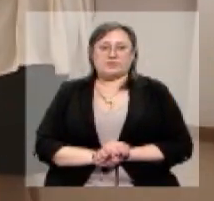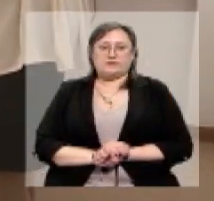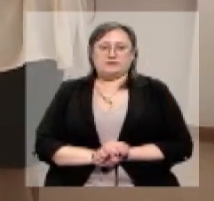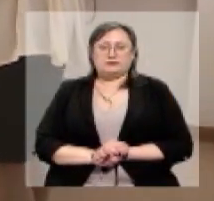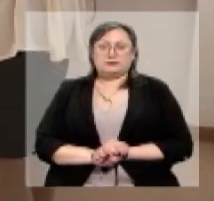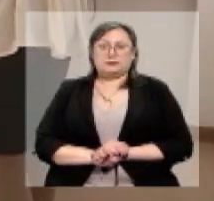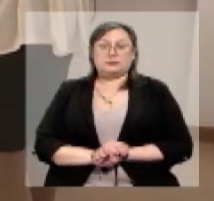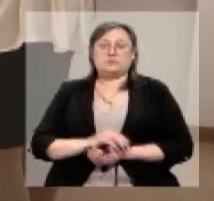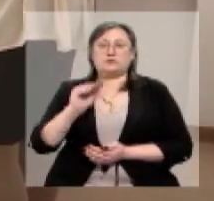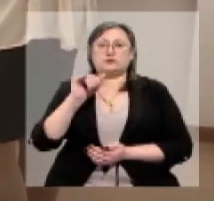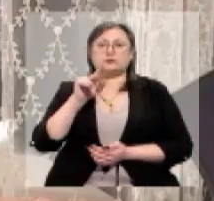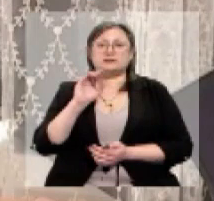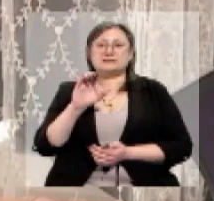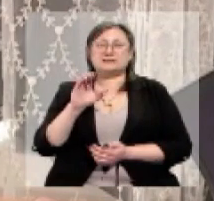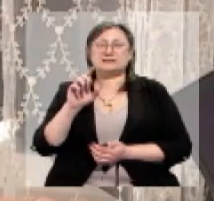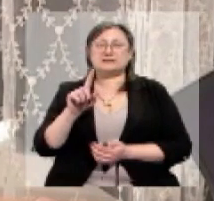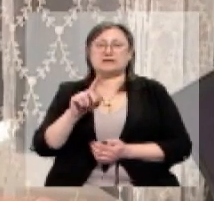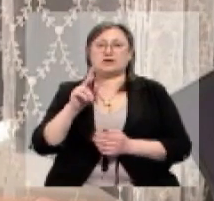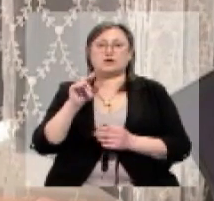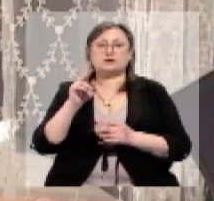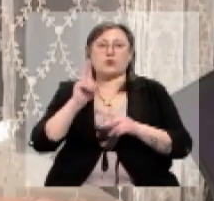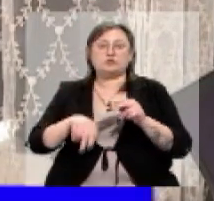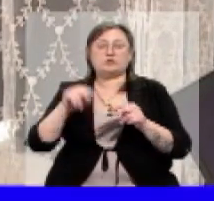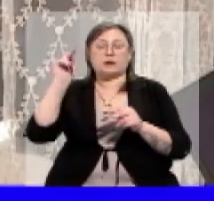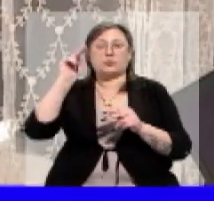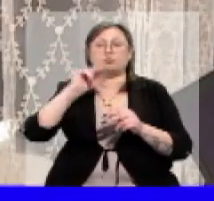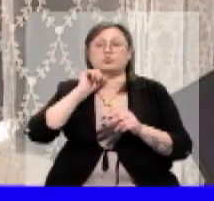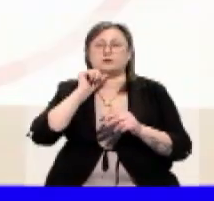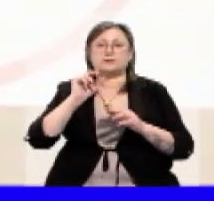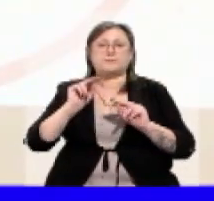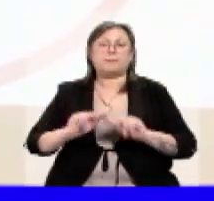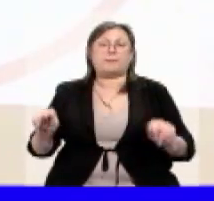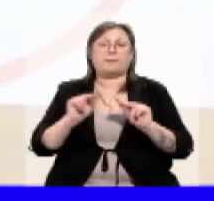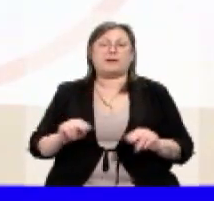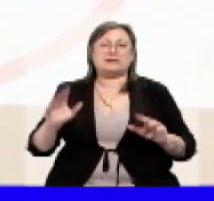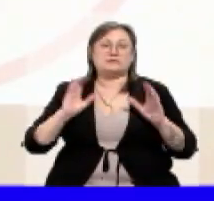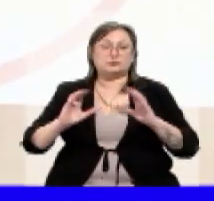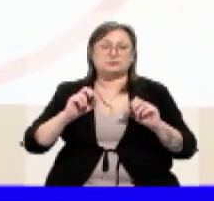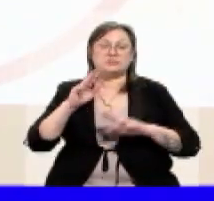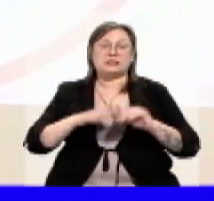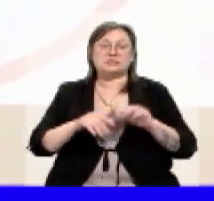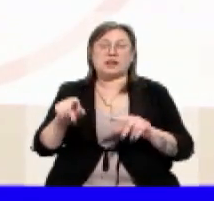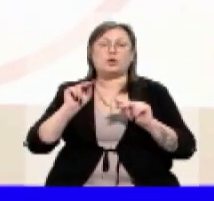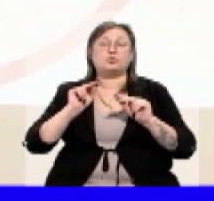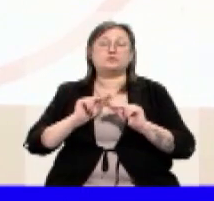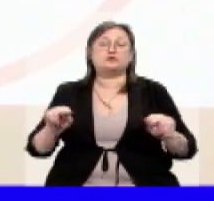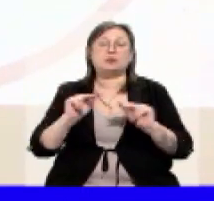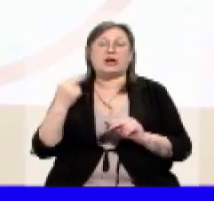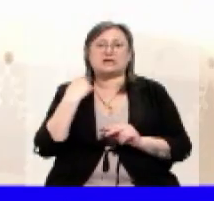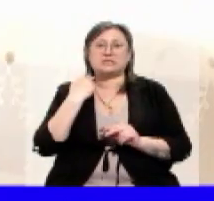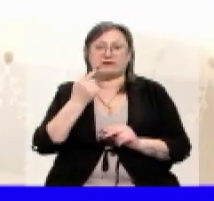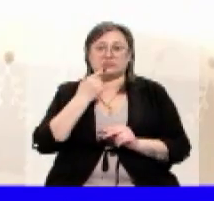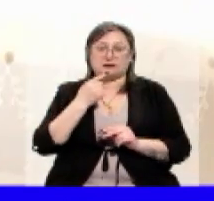Жұлдыз Кенжебай Қостанай мемлекеттік педагогикалық институтында ағылшын тілі пәні мұғалімі мамандығын бітірген. Оқуын аяқтаған жас